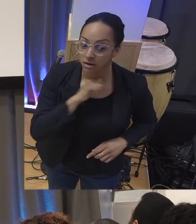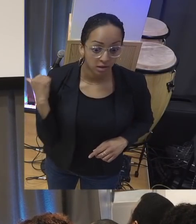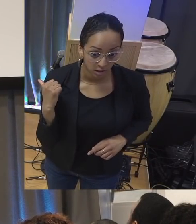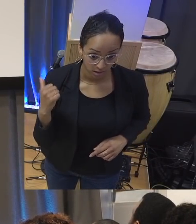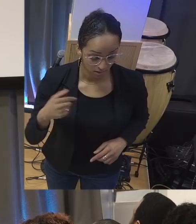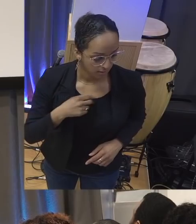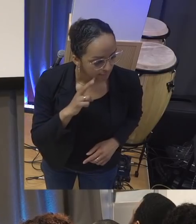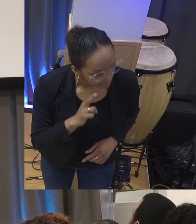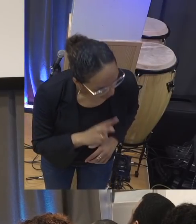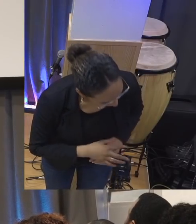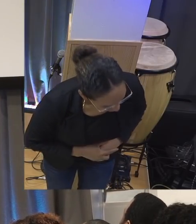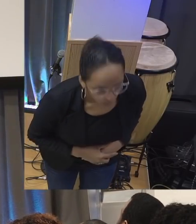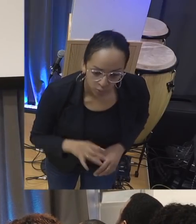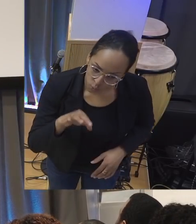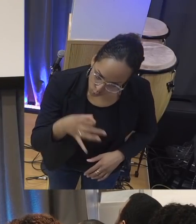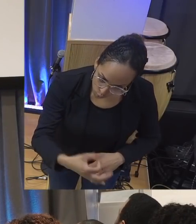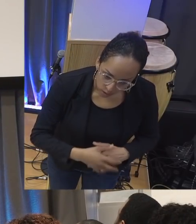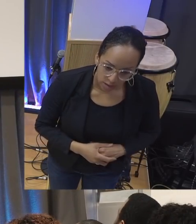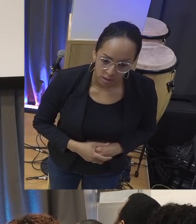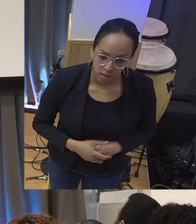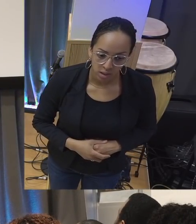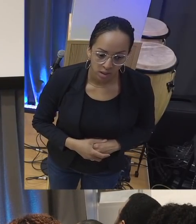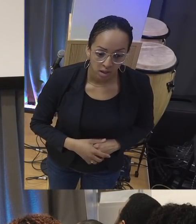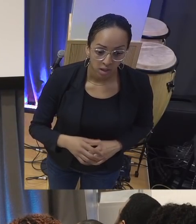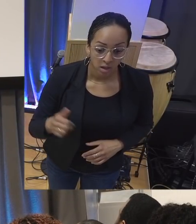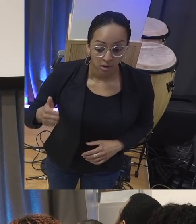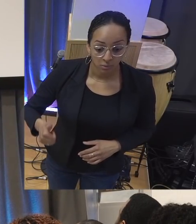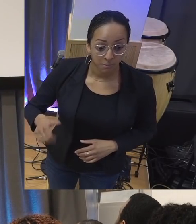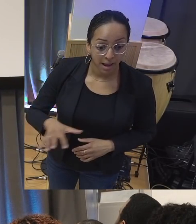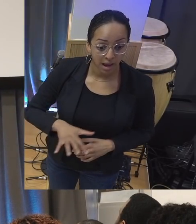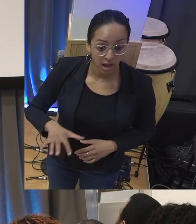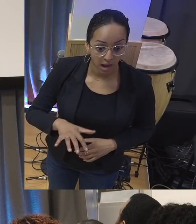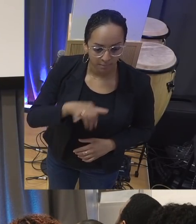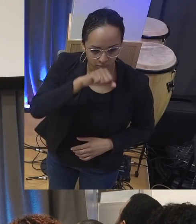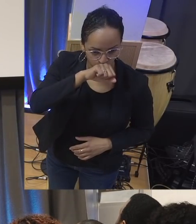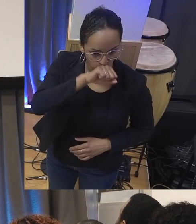Ils aiment la mort, ils chérissent la mort comme vous êtes attachés au Nutella.